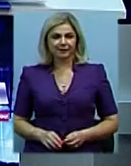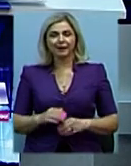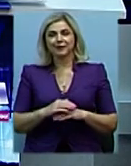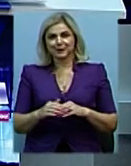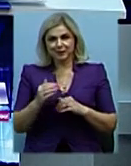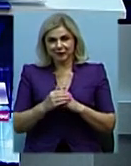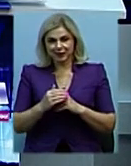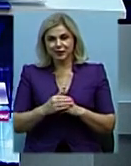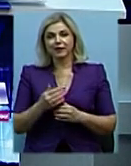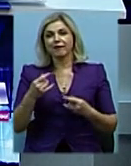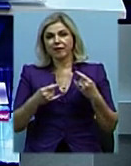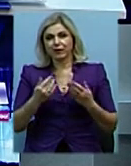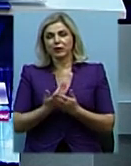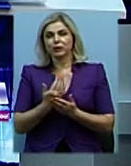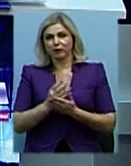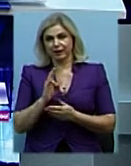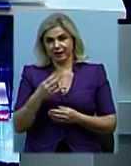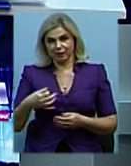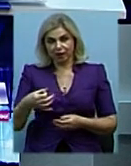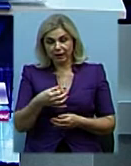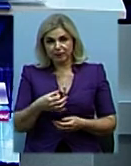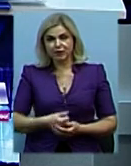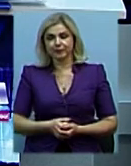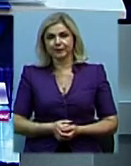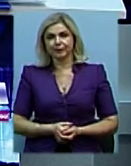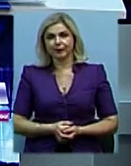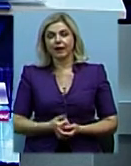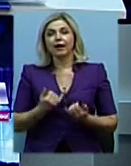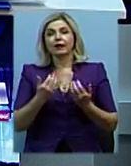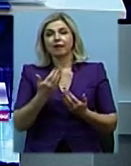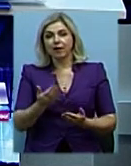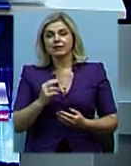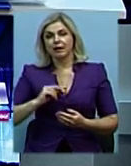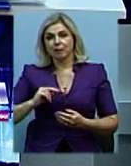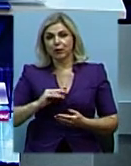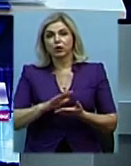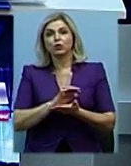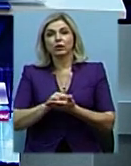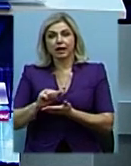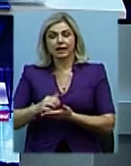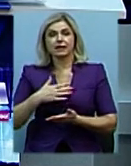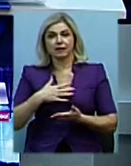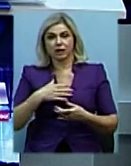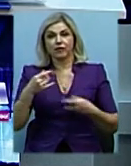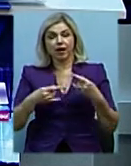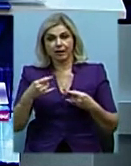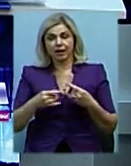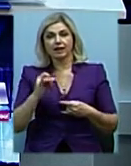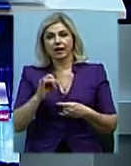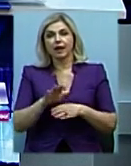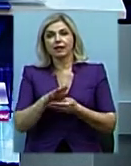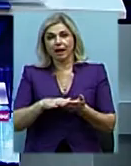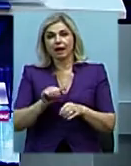Доброго вечора. В ефірі телевізійні новини Миколаївщини. В студії для вас сьогодні працює Ганя Голубова. І далі коротко про основні